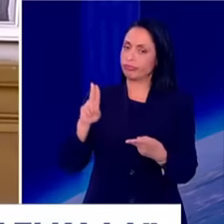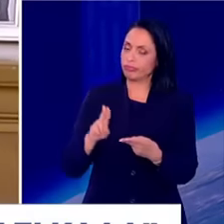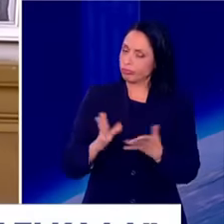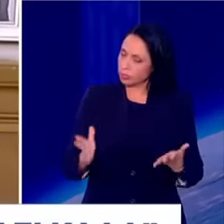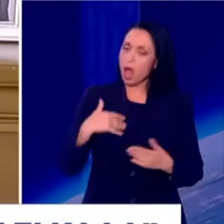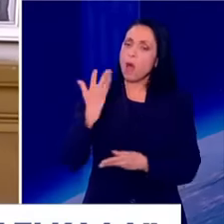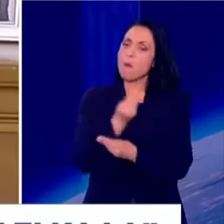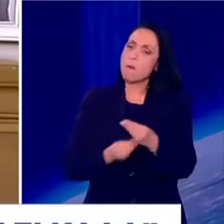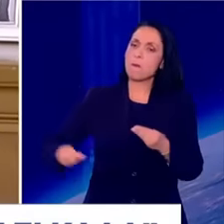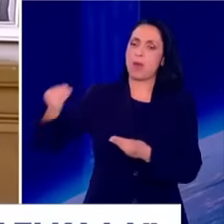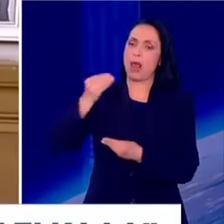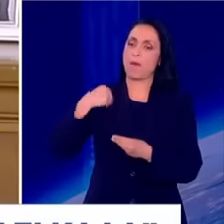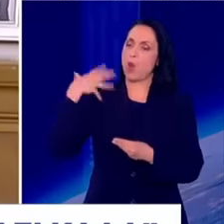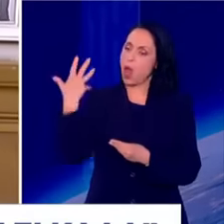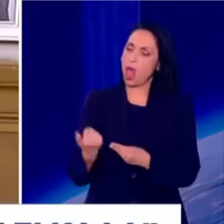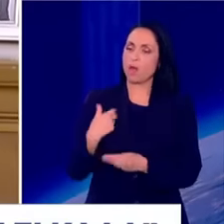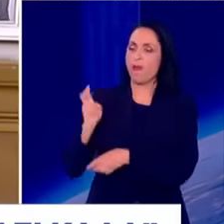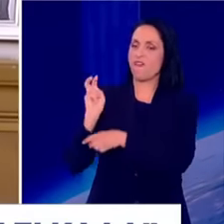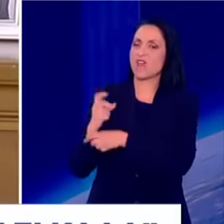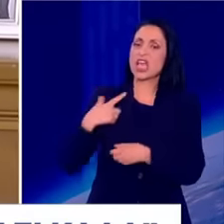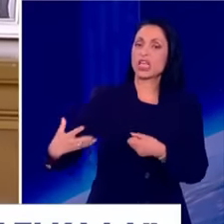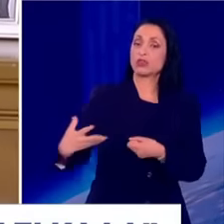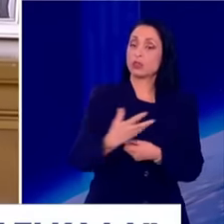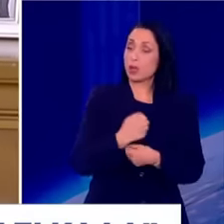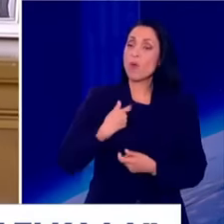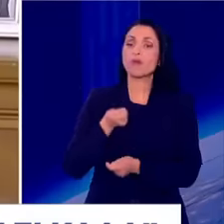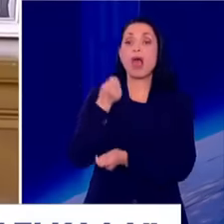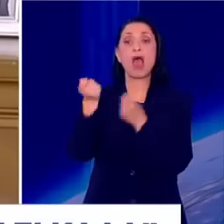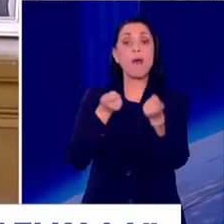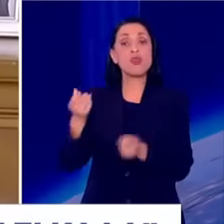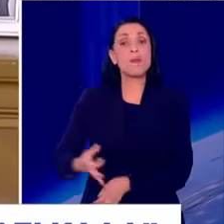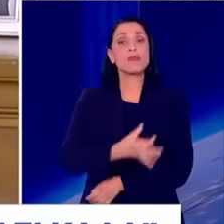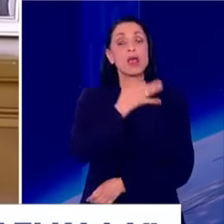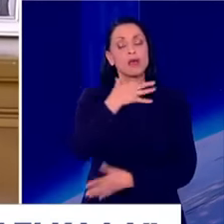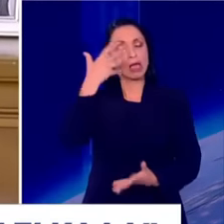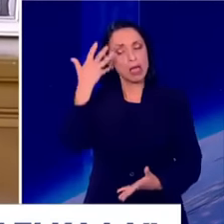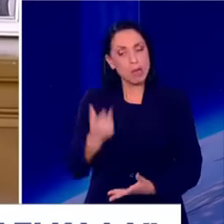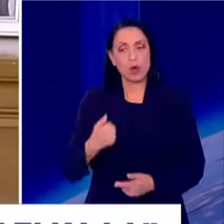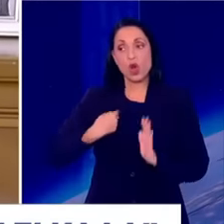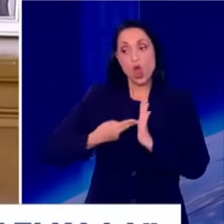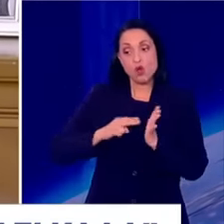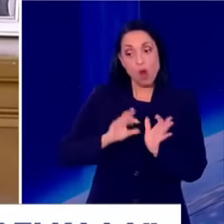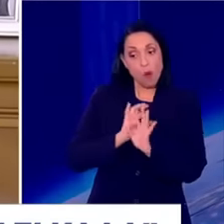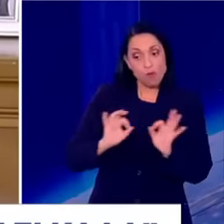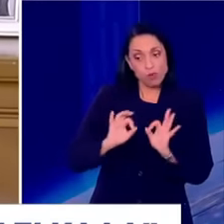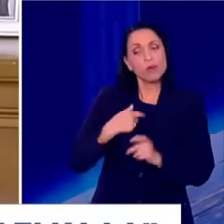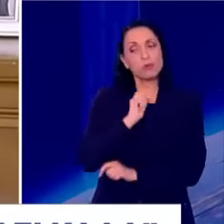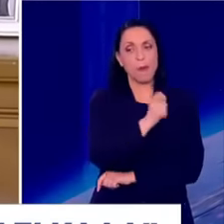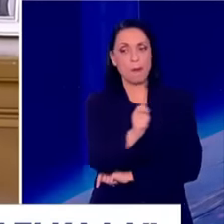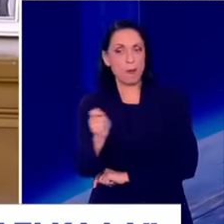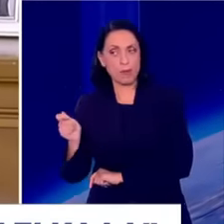έχουμε περισσότερο διαθέσιμο εισόδημα. Έκτακτες βοήθειες υπάρχουν στο βαθμό που η οικονομία μπορεί να τις αντέξει, με